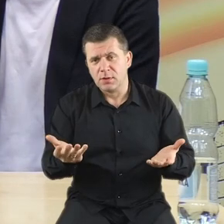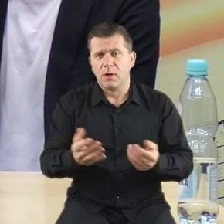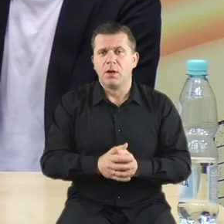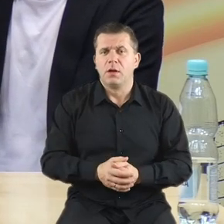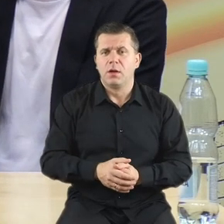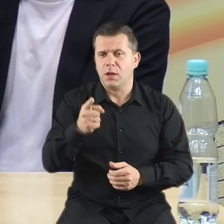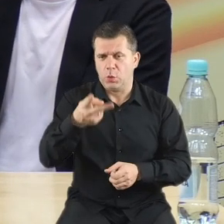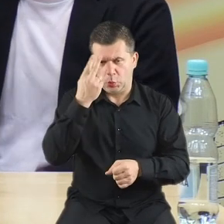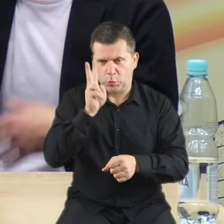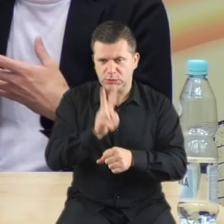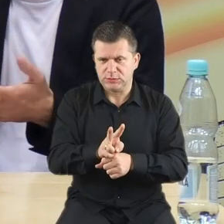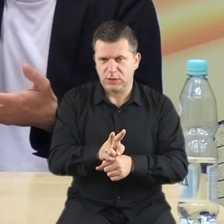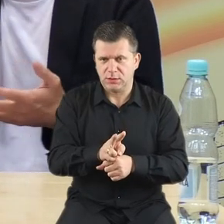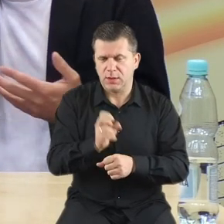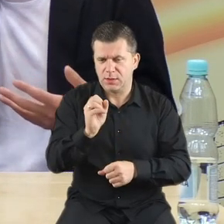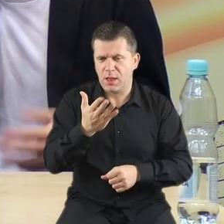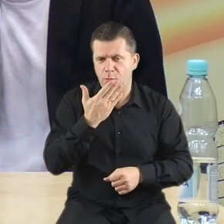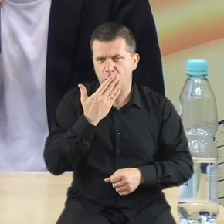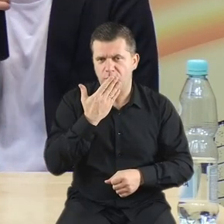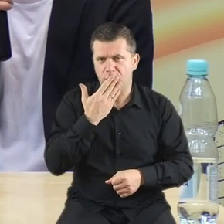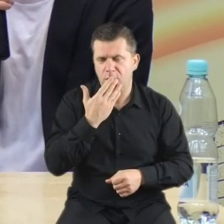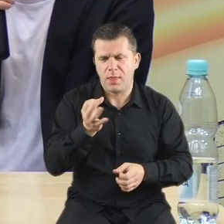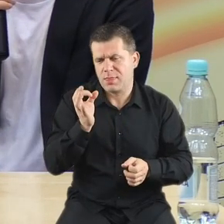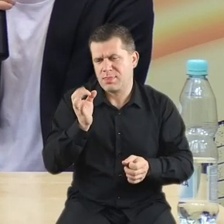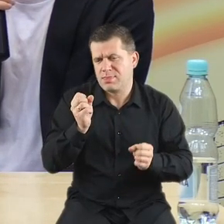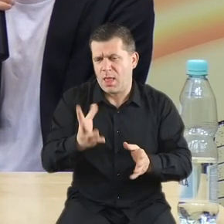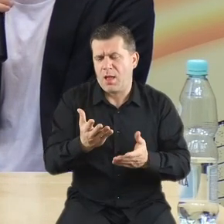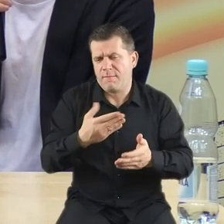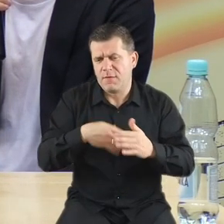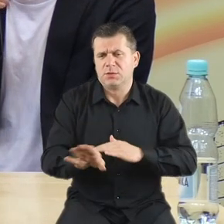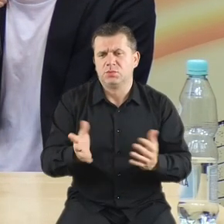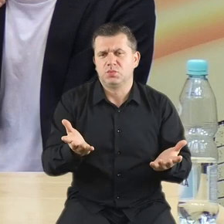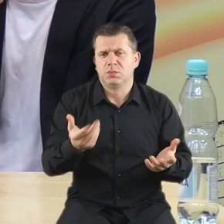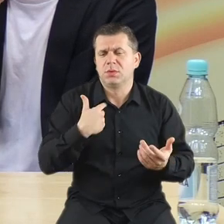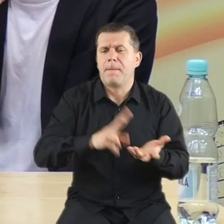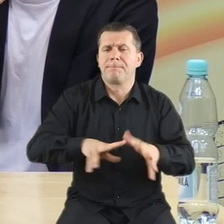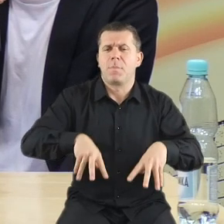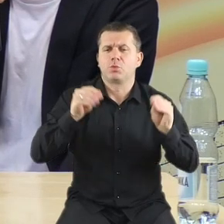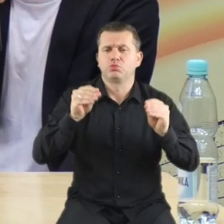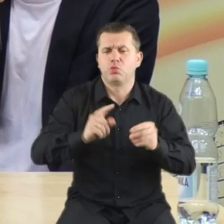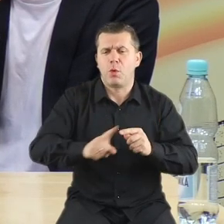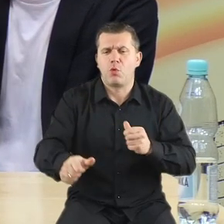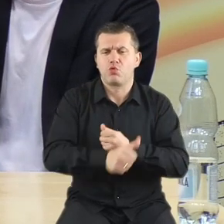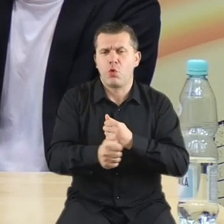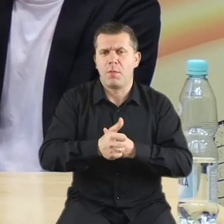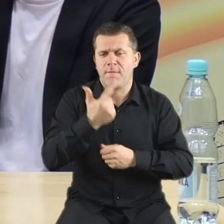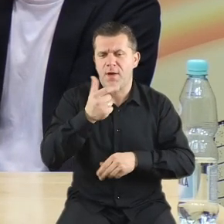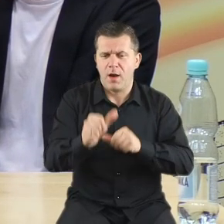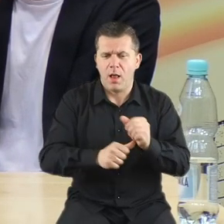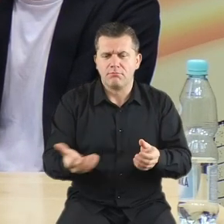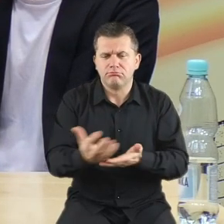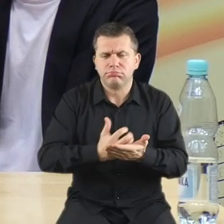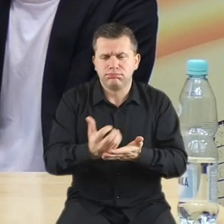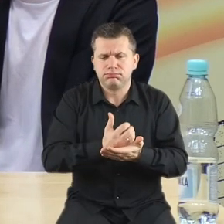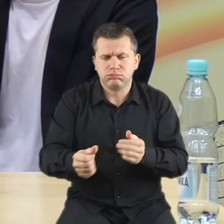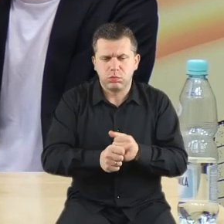pan, że... Tak jak pani mówi, po prostu tak poszło. Ja na początku już po tej dokumentacji, dwóch latach dokumentacji, jak już usiadłem do pisania,